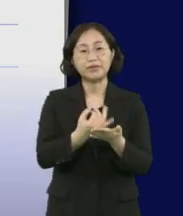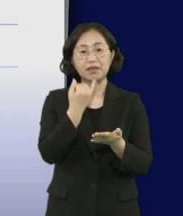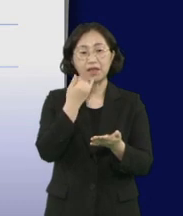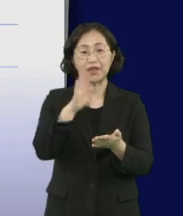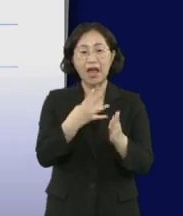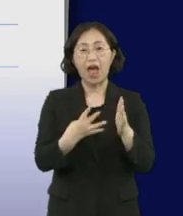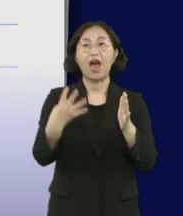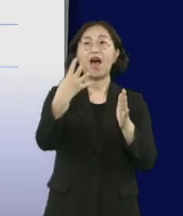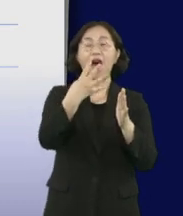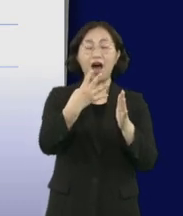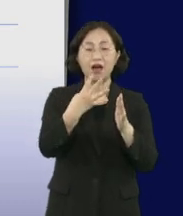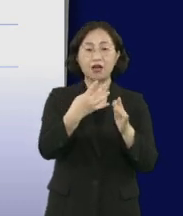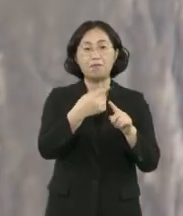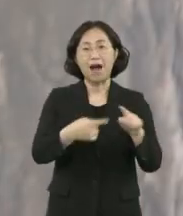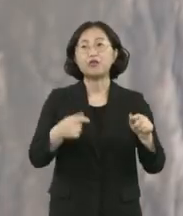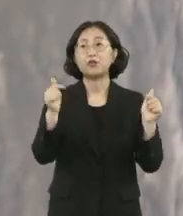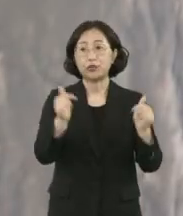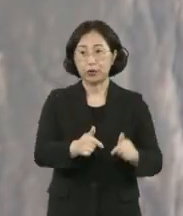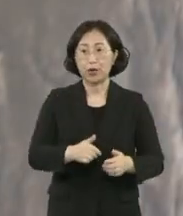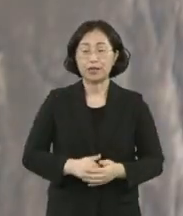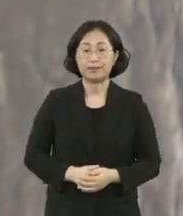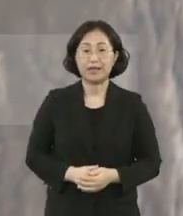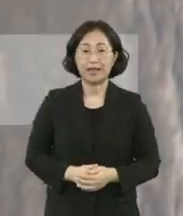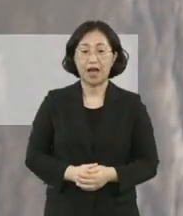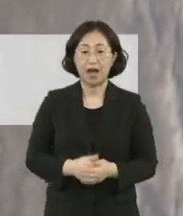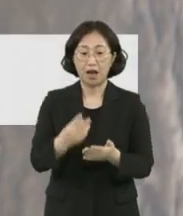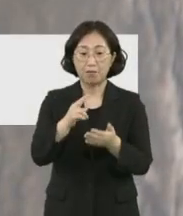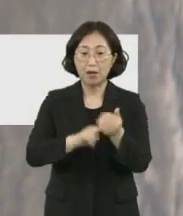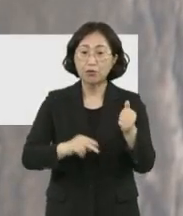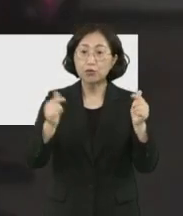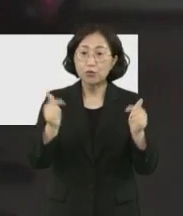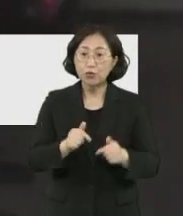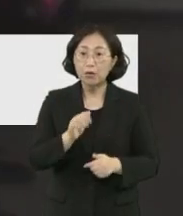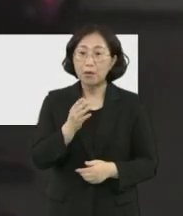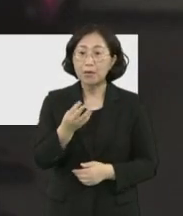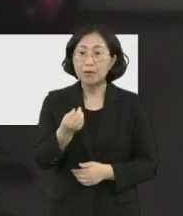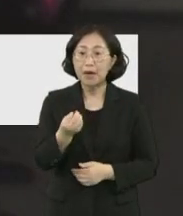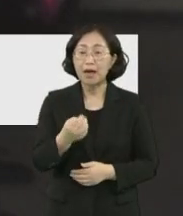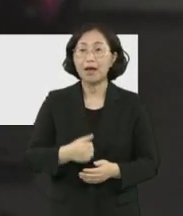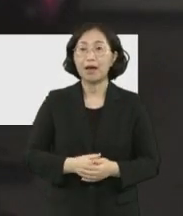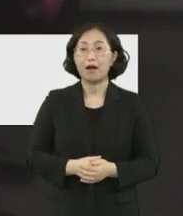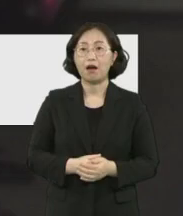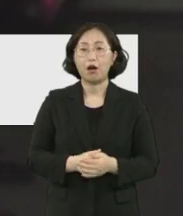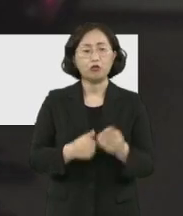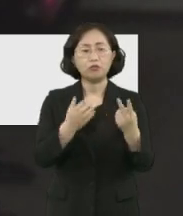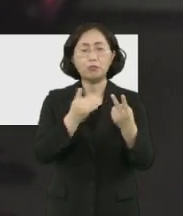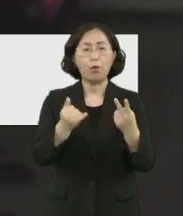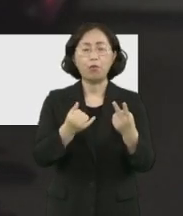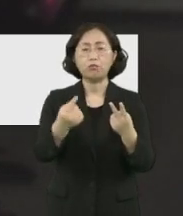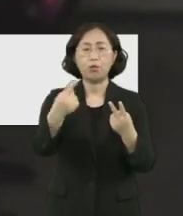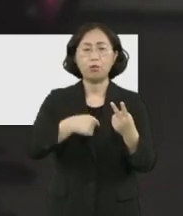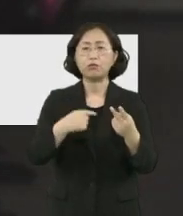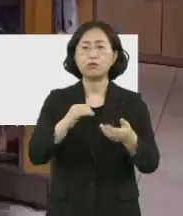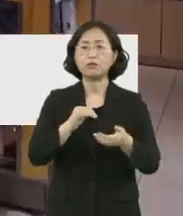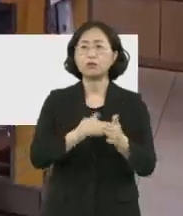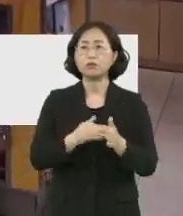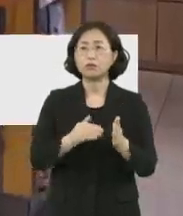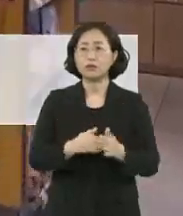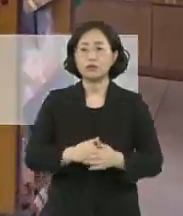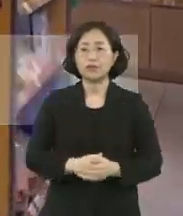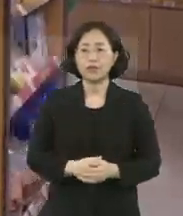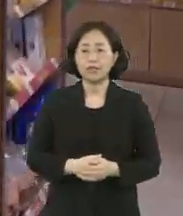또다시 반토막이 났습니다. 매출이 얼마나 줄었어요? 반토막이지 뭐요. 다 조명이